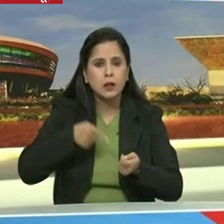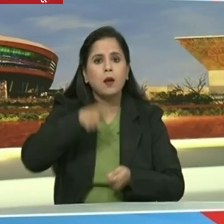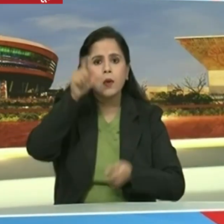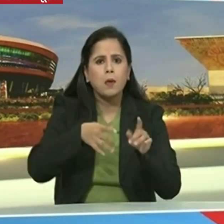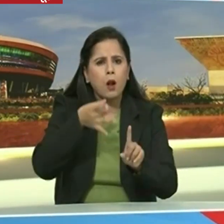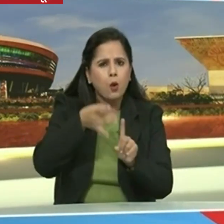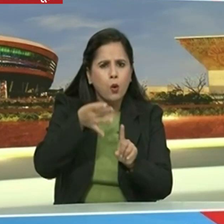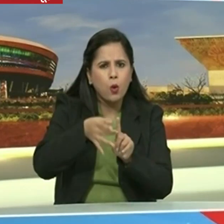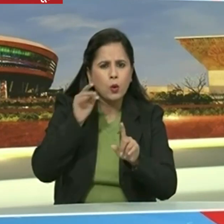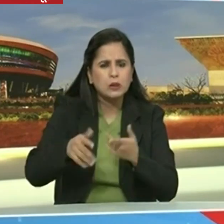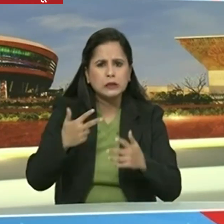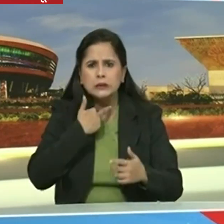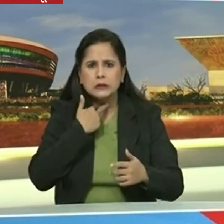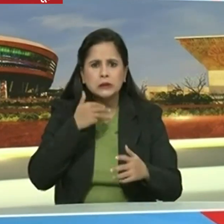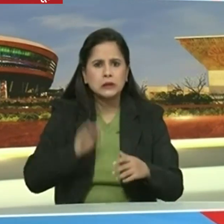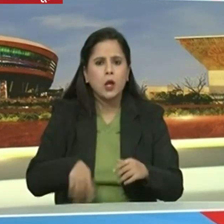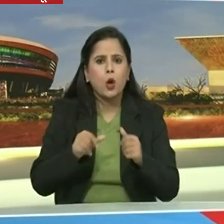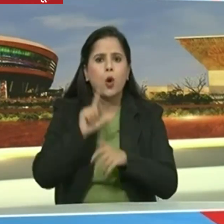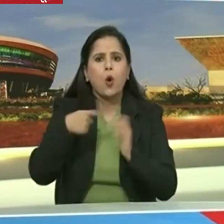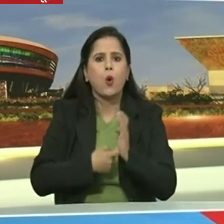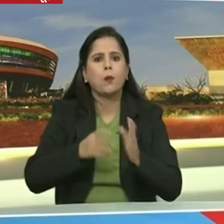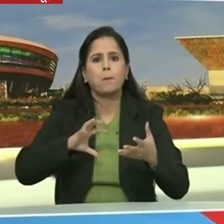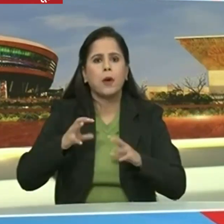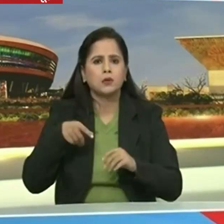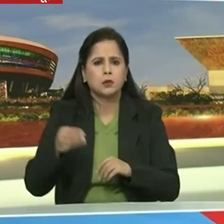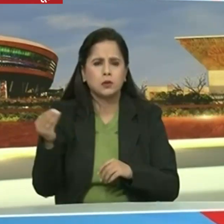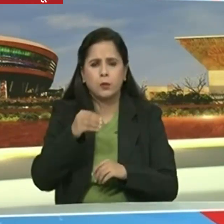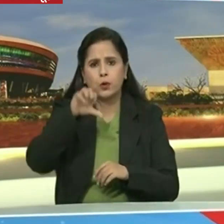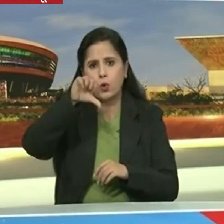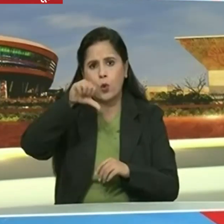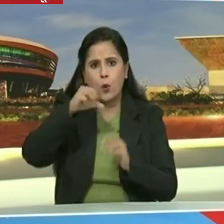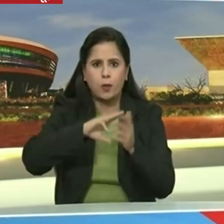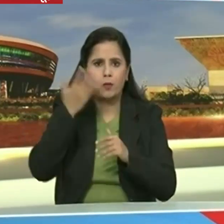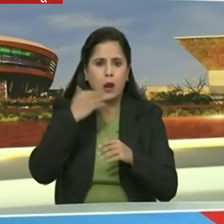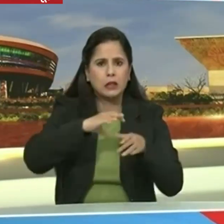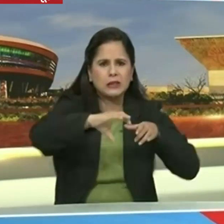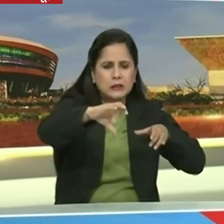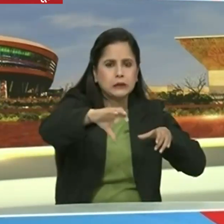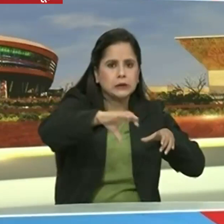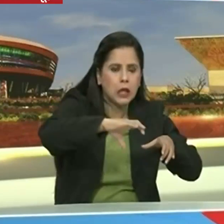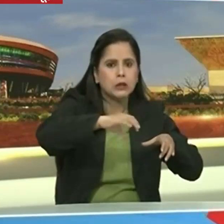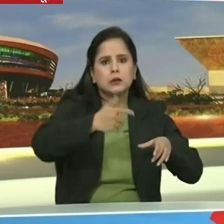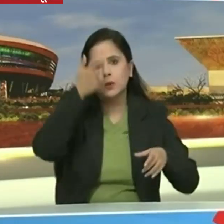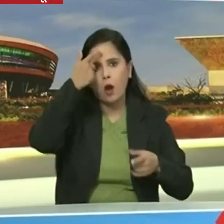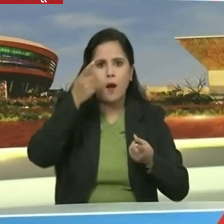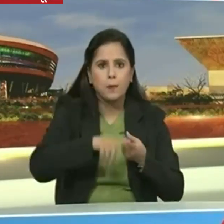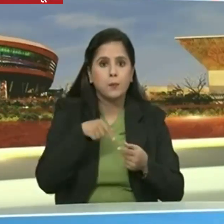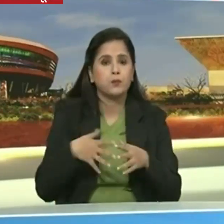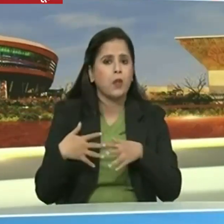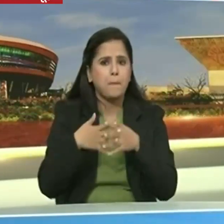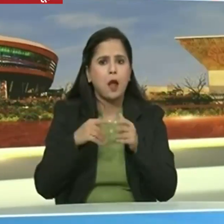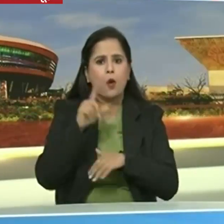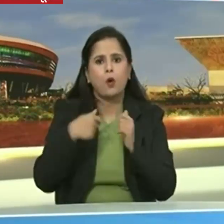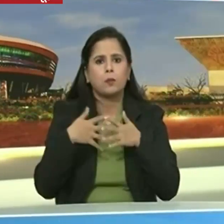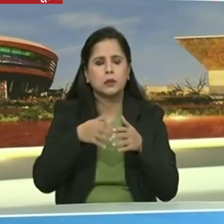लोहे का अवरोध आने से ऑगर मशीन लक्ष्य से लगभग 9 मीटर पहले रुक गई। अमेरिकन ऑगर मशीन